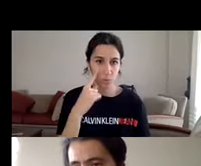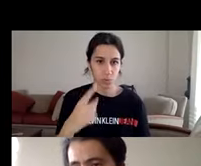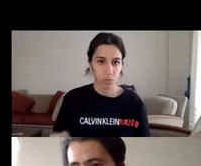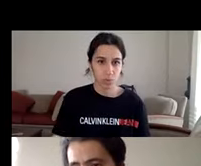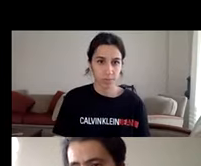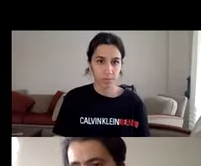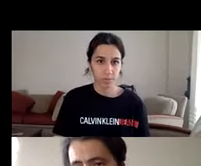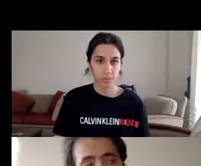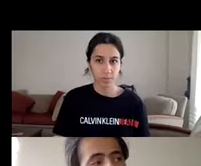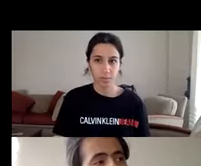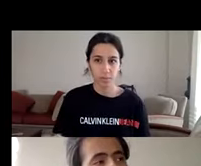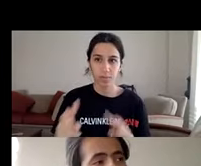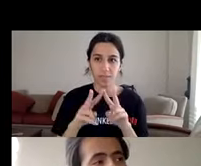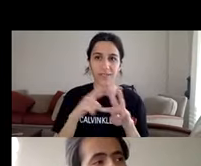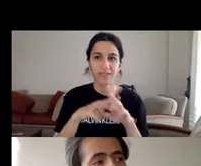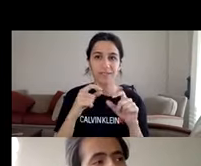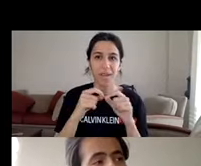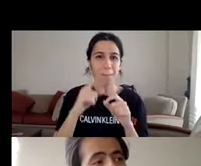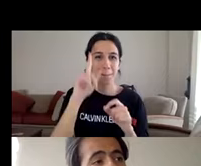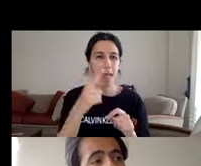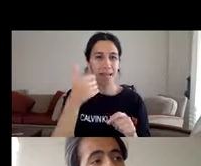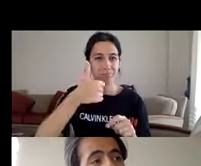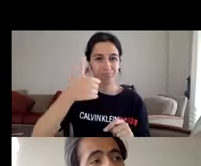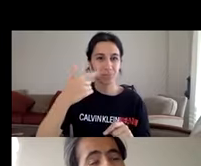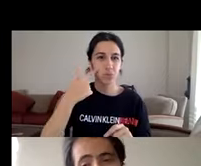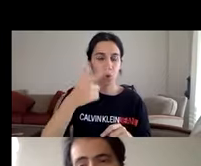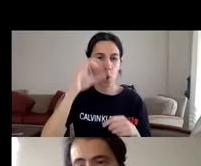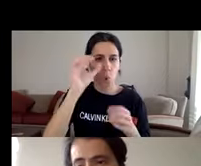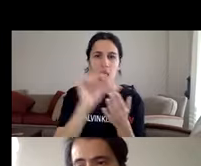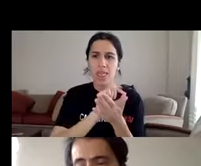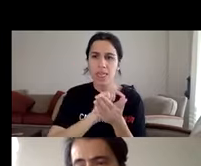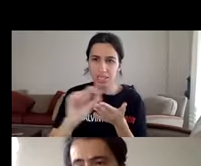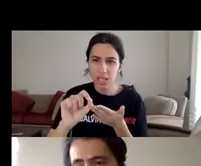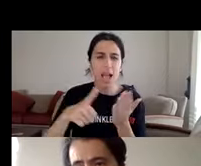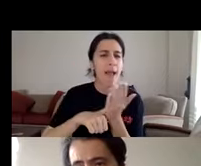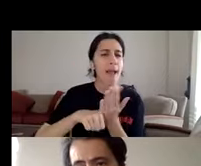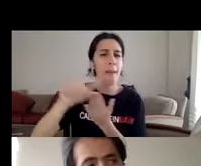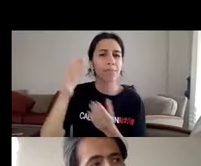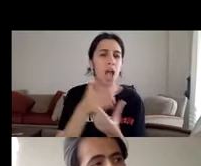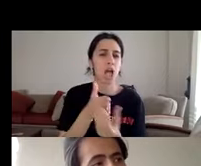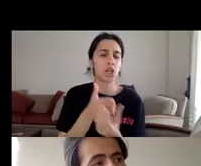Google'da bunların tamamına erişim sağlayabilirsiniz. Uygulama tarafında maalesef